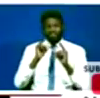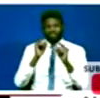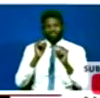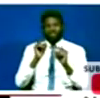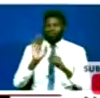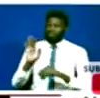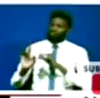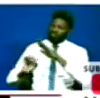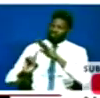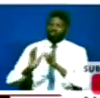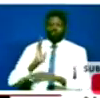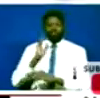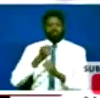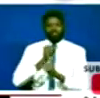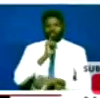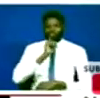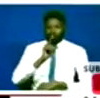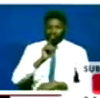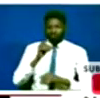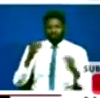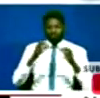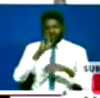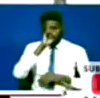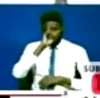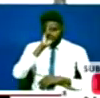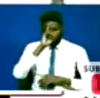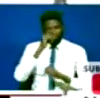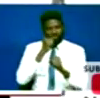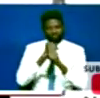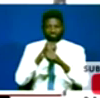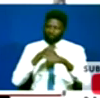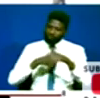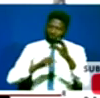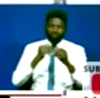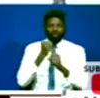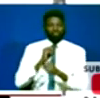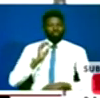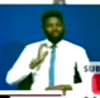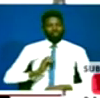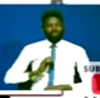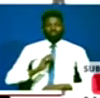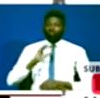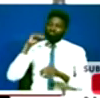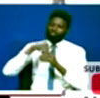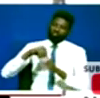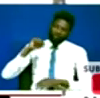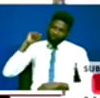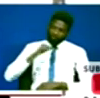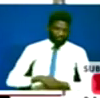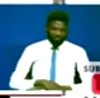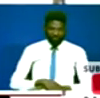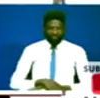kwa kuzingatia maadili ya kikazi bila kujihusisha katika siasa. Katika idara hii ya usalama, mheshimiwa rais, umeendelea